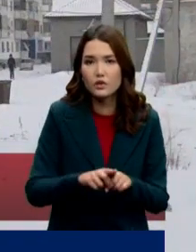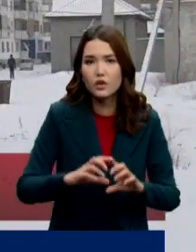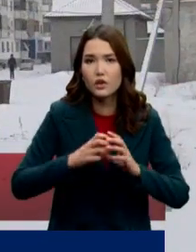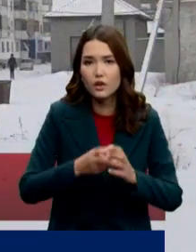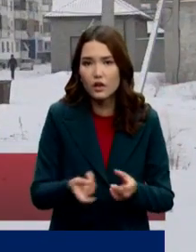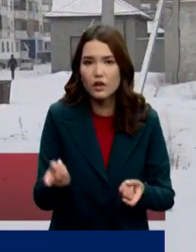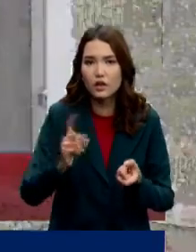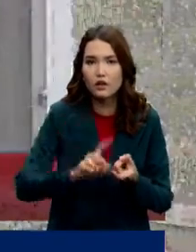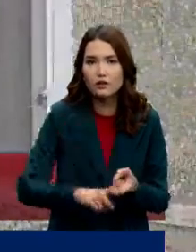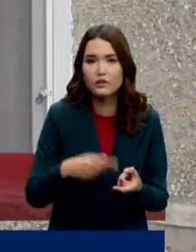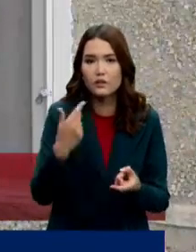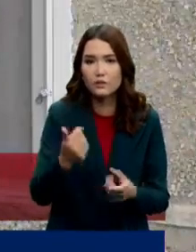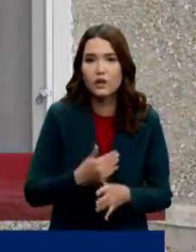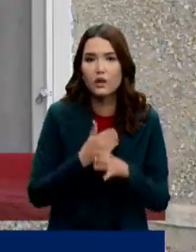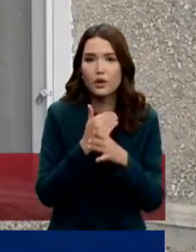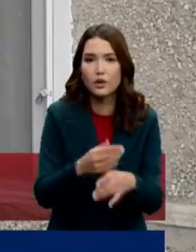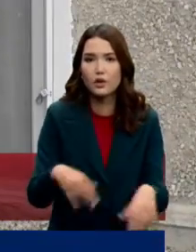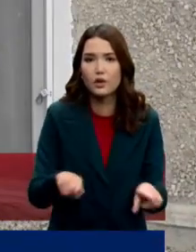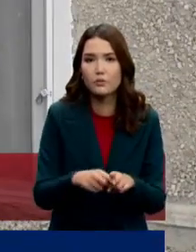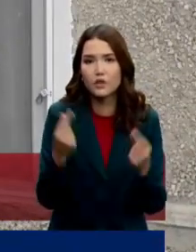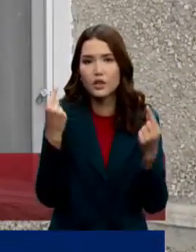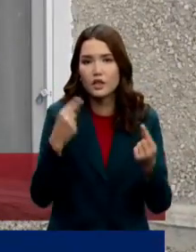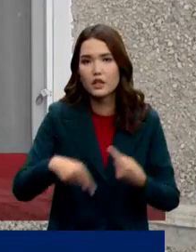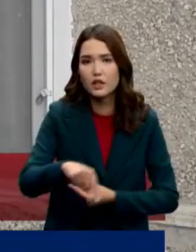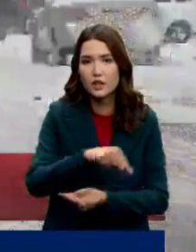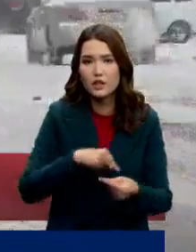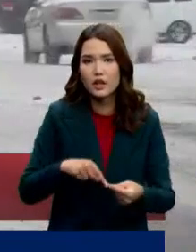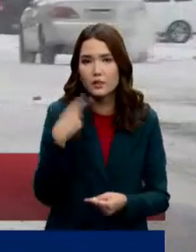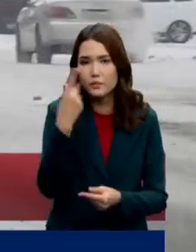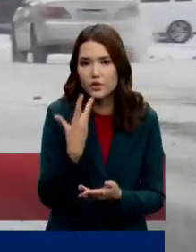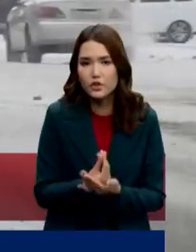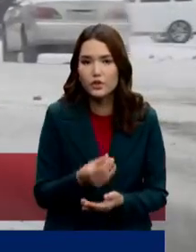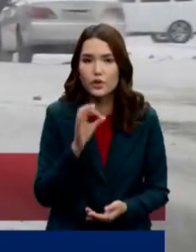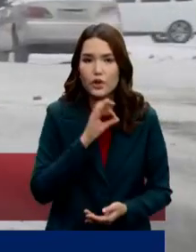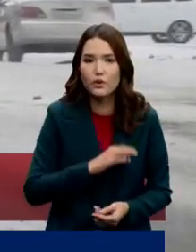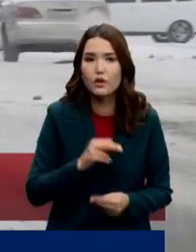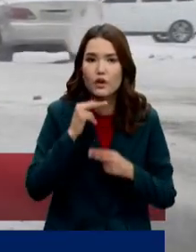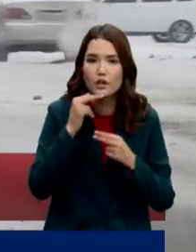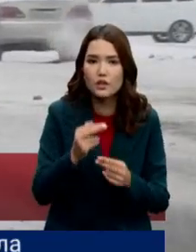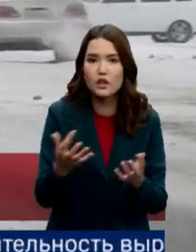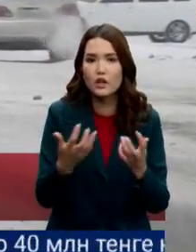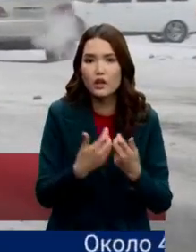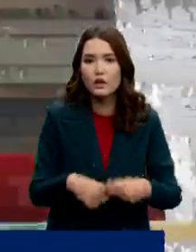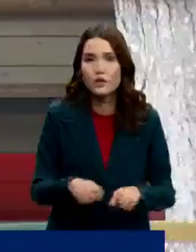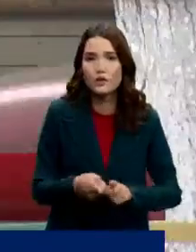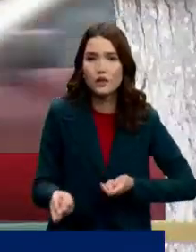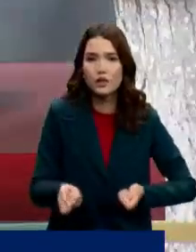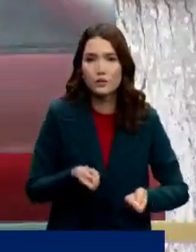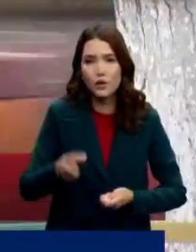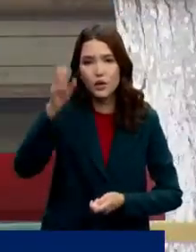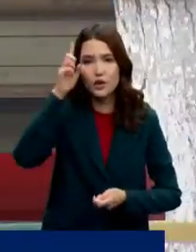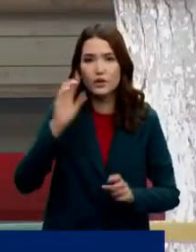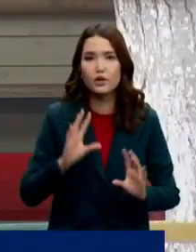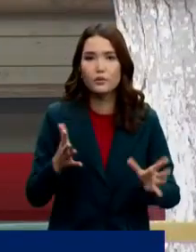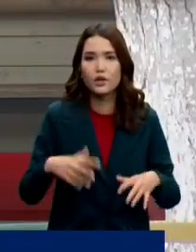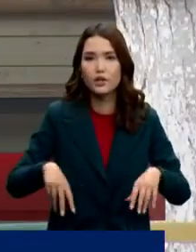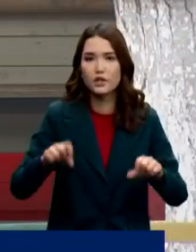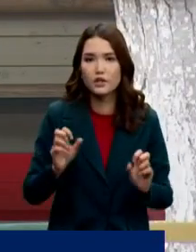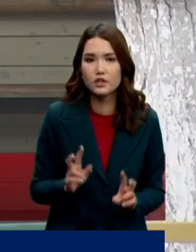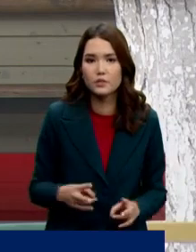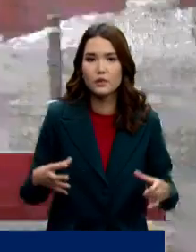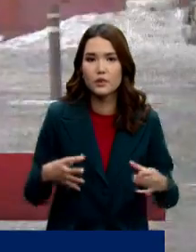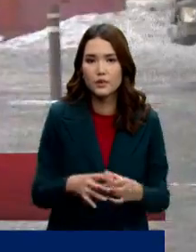белсендісі Екібастұзға көмек ретінде ірі кәсіпорындар мен жекелеген жомарттардан аударылатын ақшаларды басқаратын үкімет жанынан арнайы қор